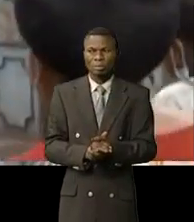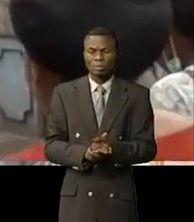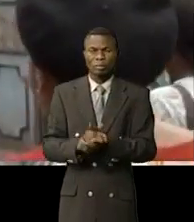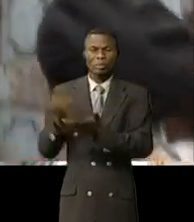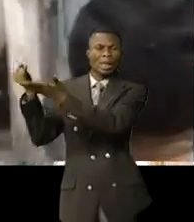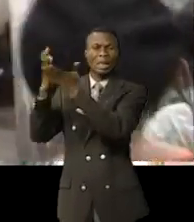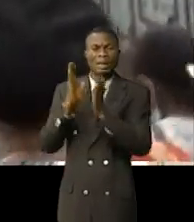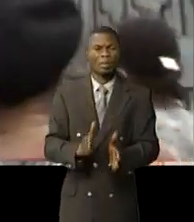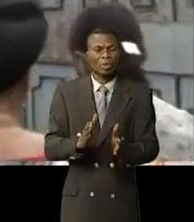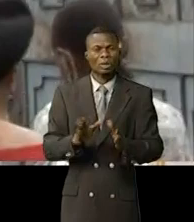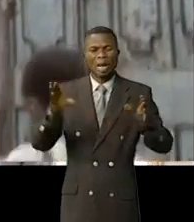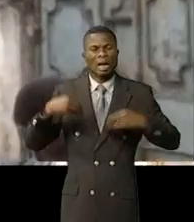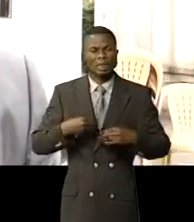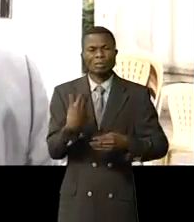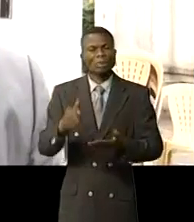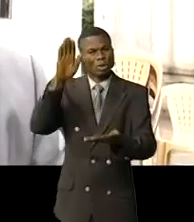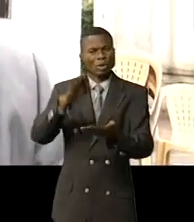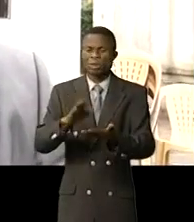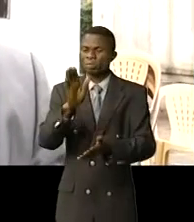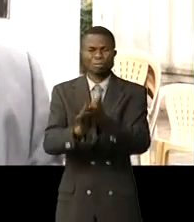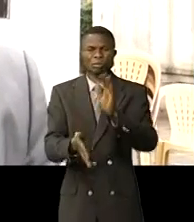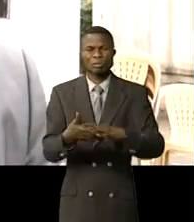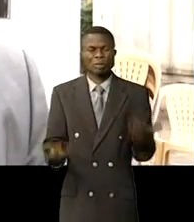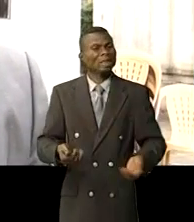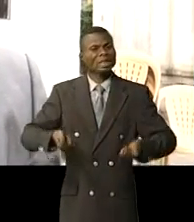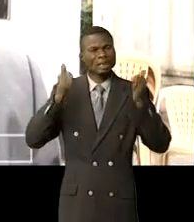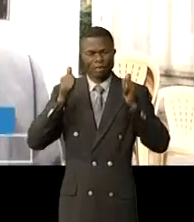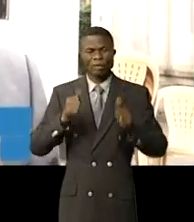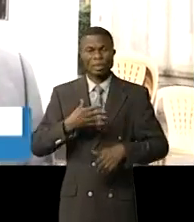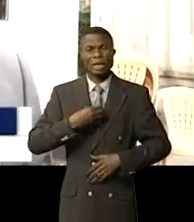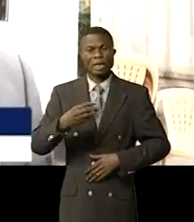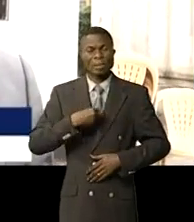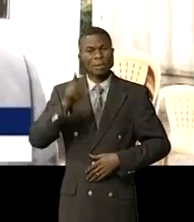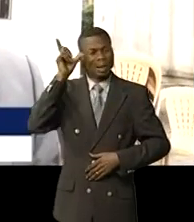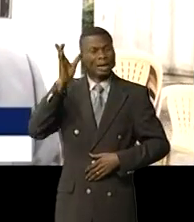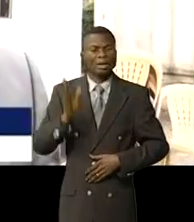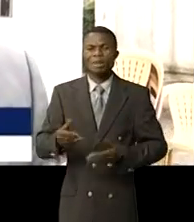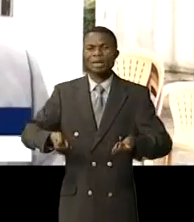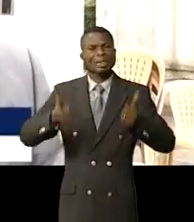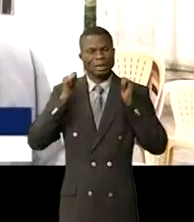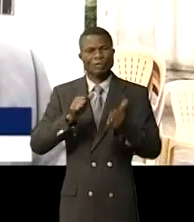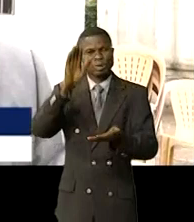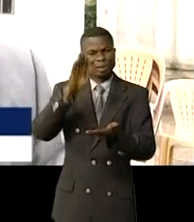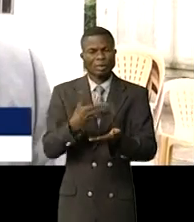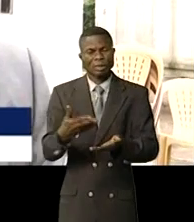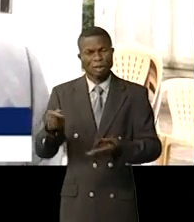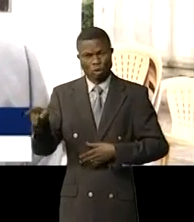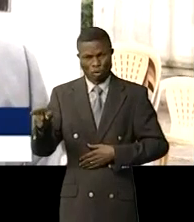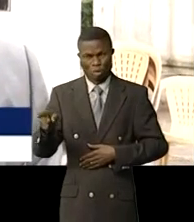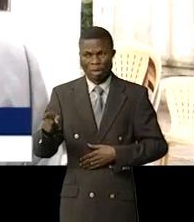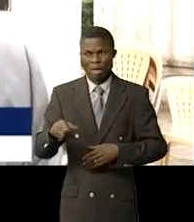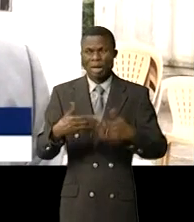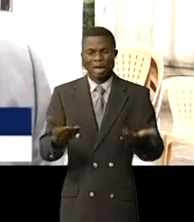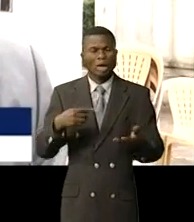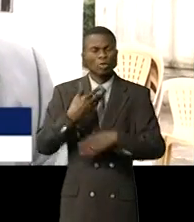importateur Mobotalingiko. Aucun importateur n'accepte de vendre ses produits à Soucimex. Ils fixent le prix, mais ils